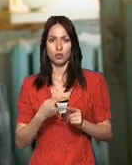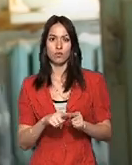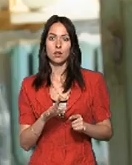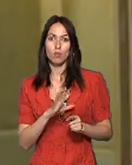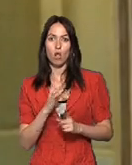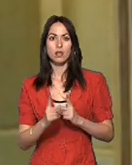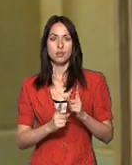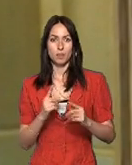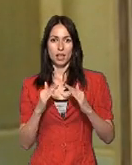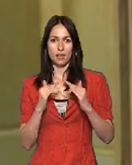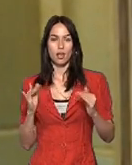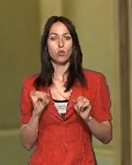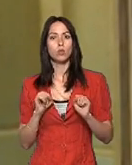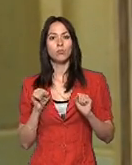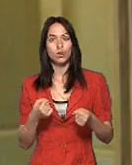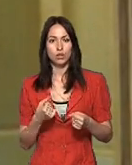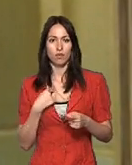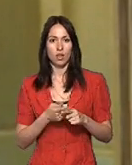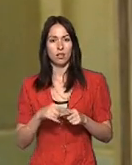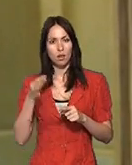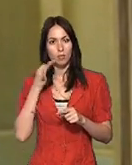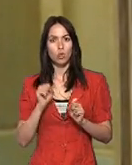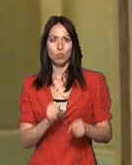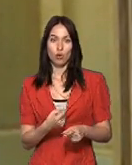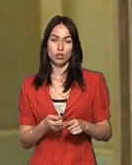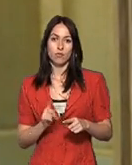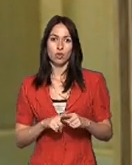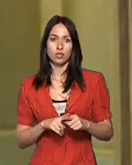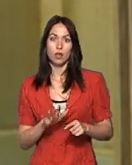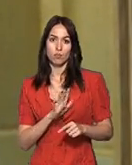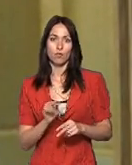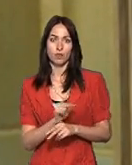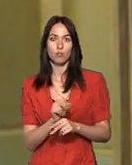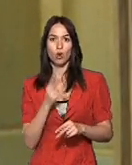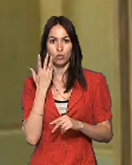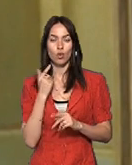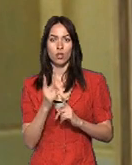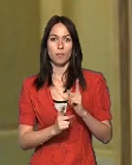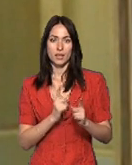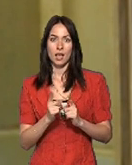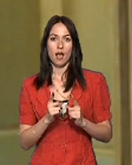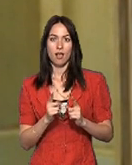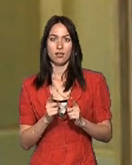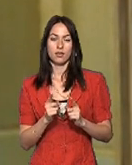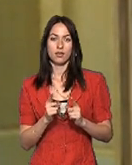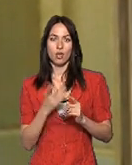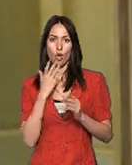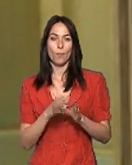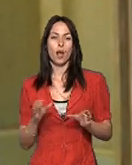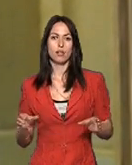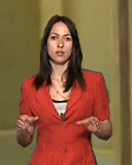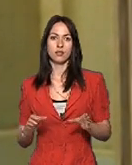зміна даху. І, можливо, ще я так пригадую, можливо, це був ремонт, коли міняли систему